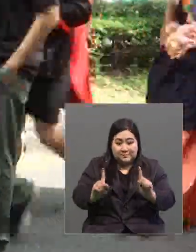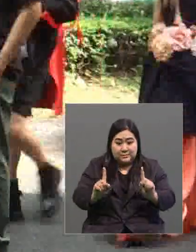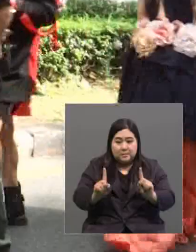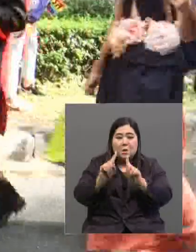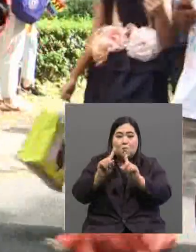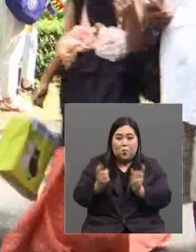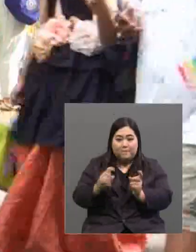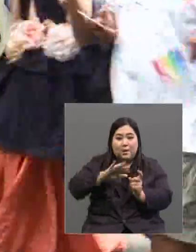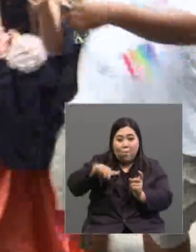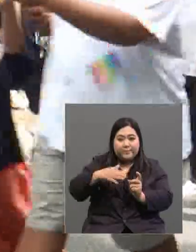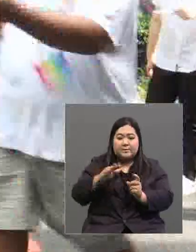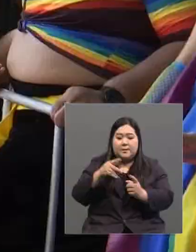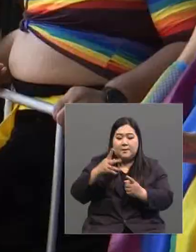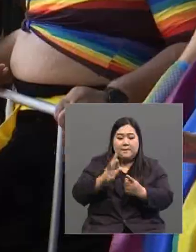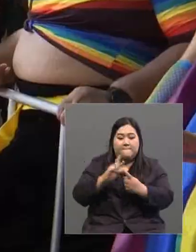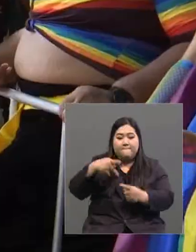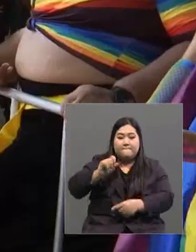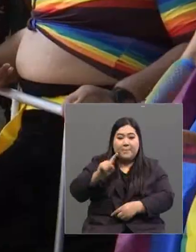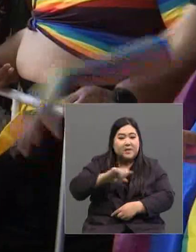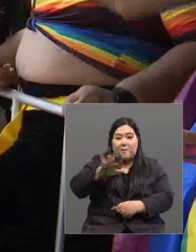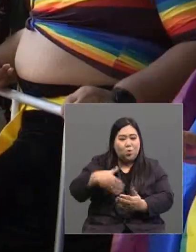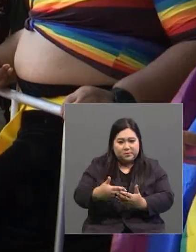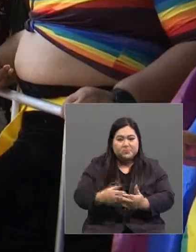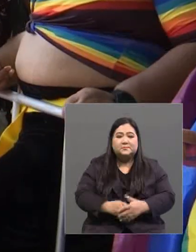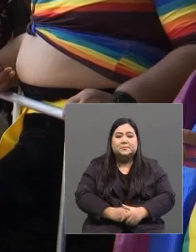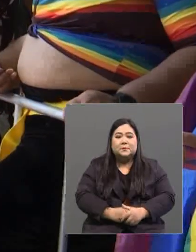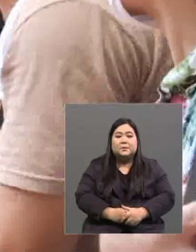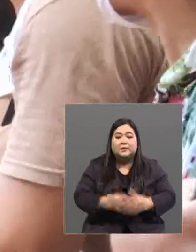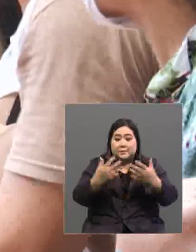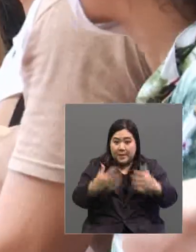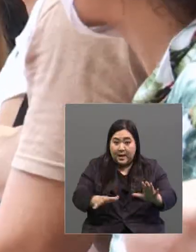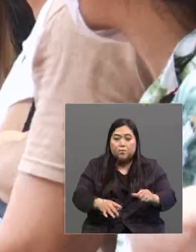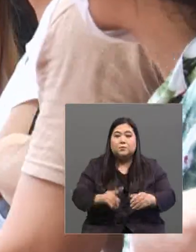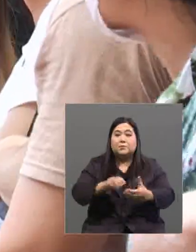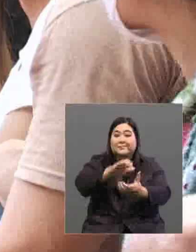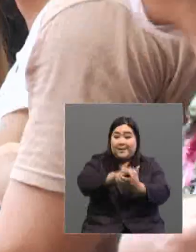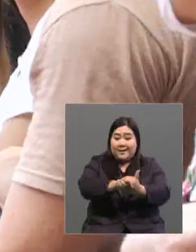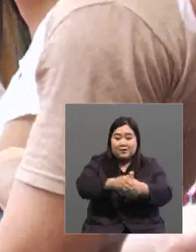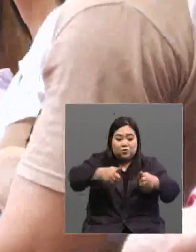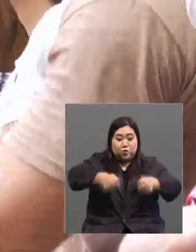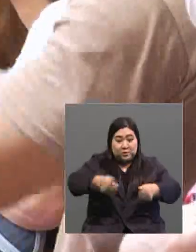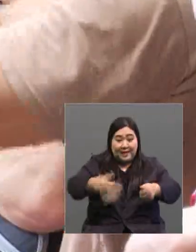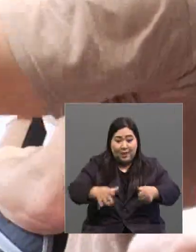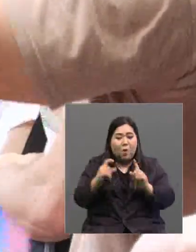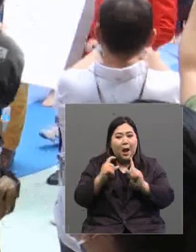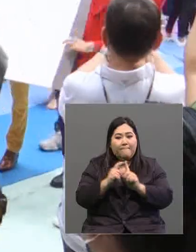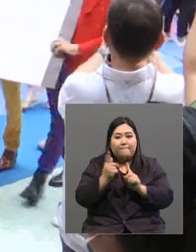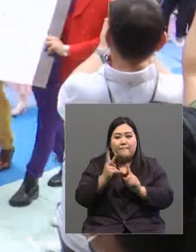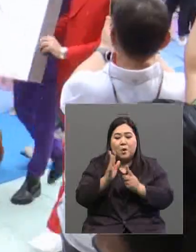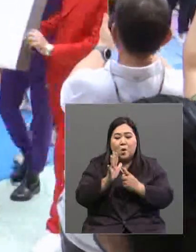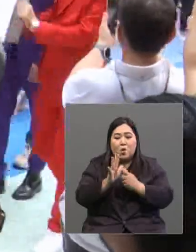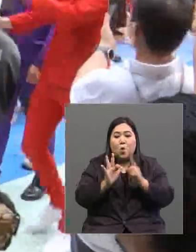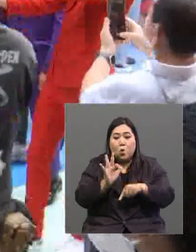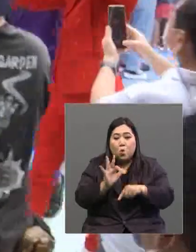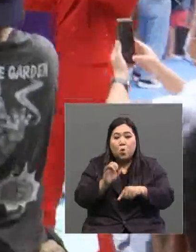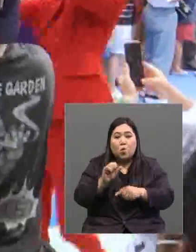วงเล็บค่ะทุกเศนะคะเช่นเดียวกันกับสถานะหลังจากที่จดทะเบียนเนี่ยเขาจะใช้คำว่าคู่สมรสเหมือนกันเปลี่ยนจาก